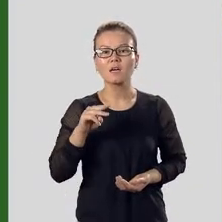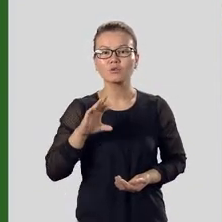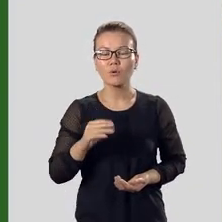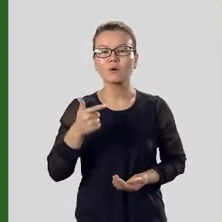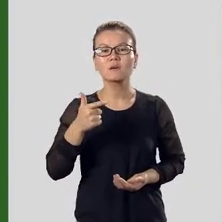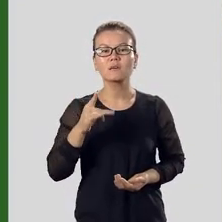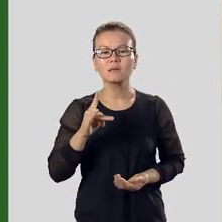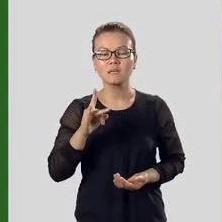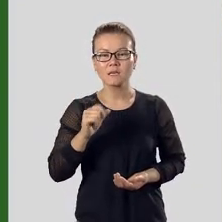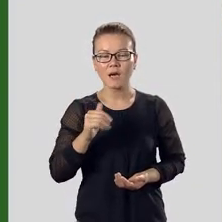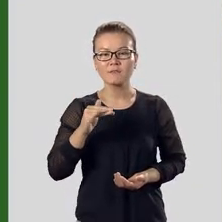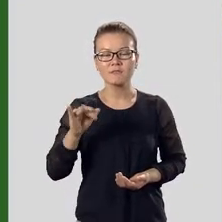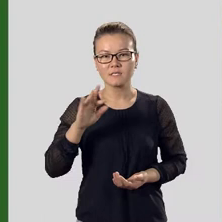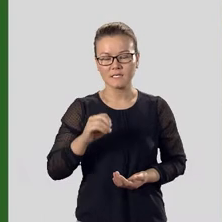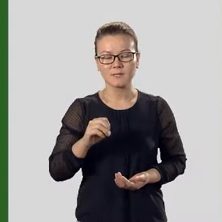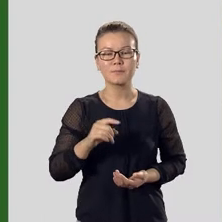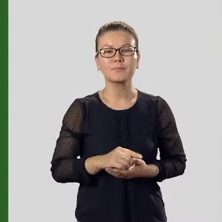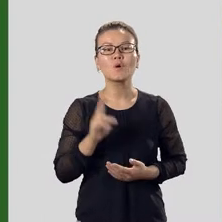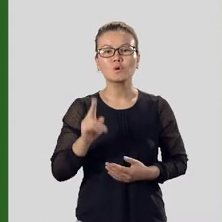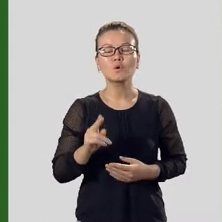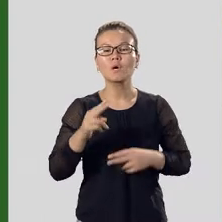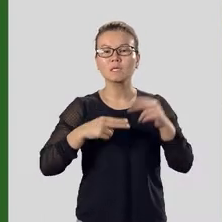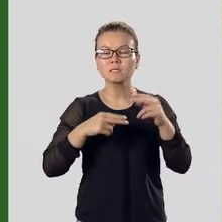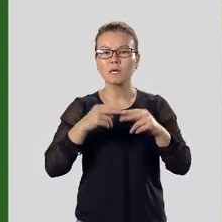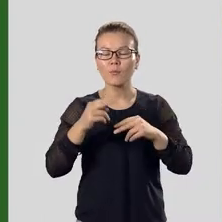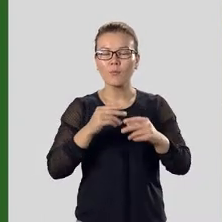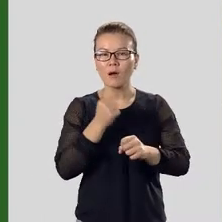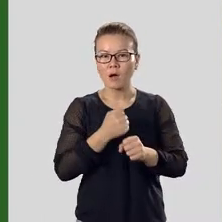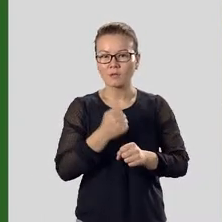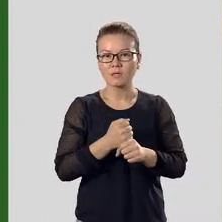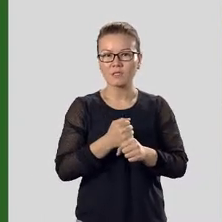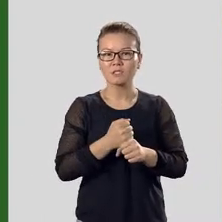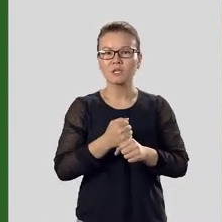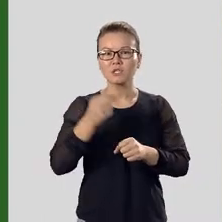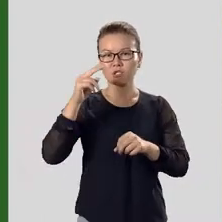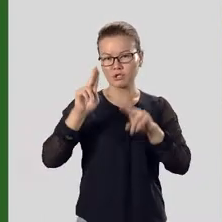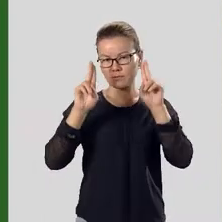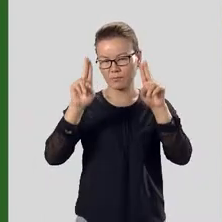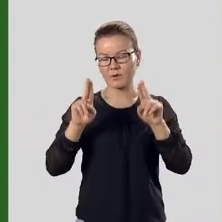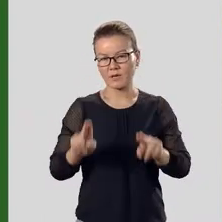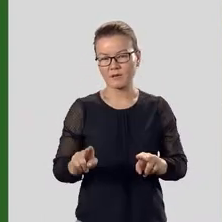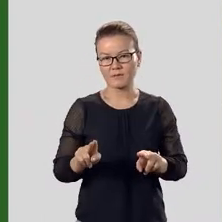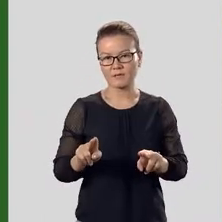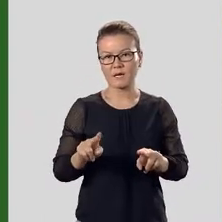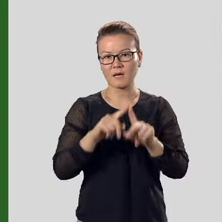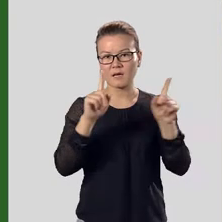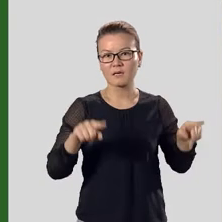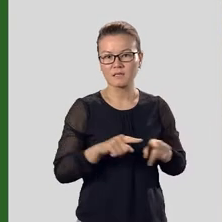Картография. Кто разработал теорию картографических проекций?